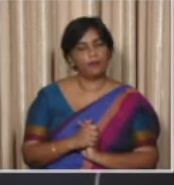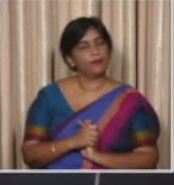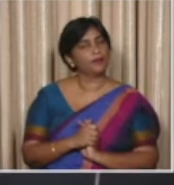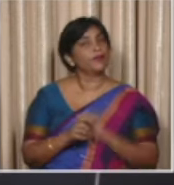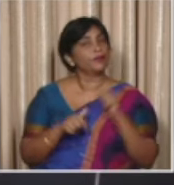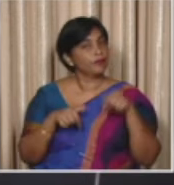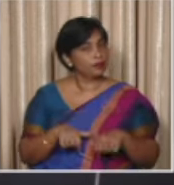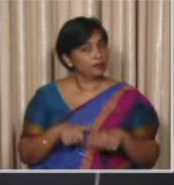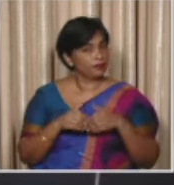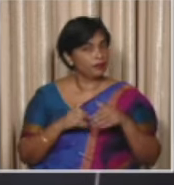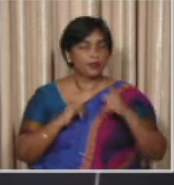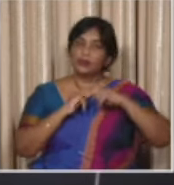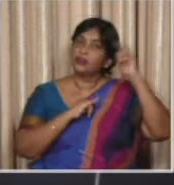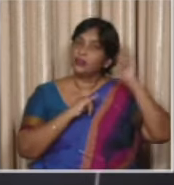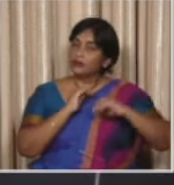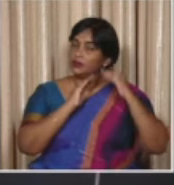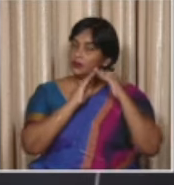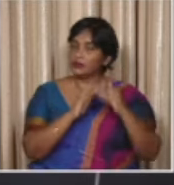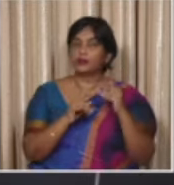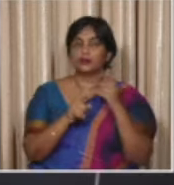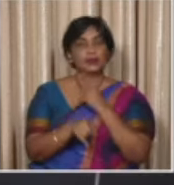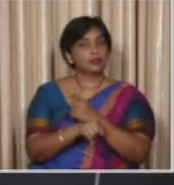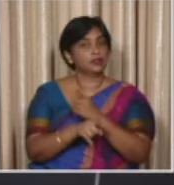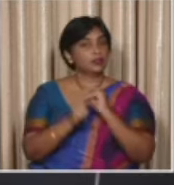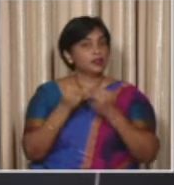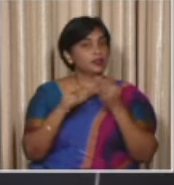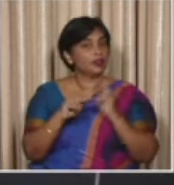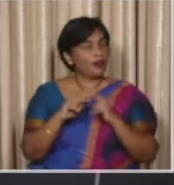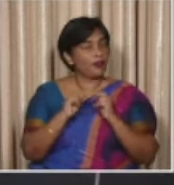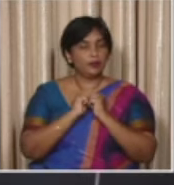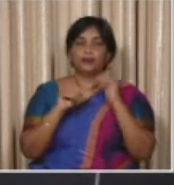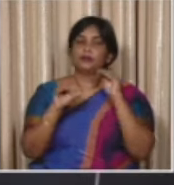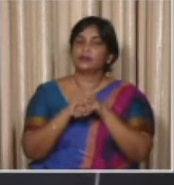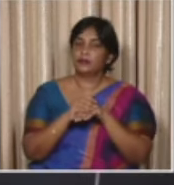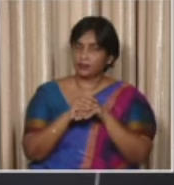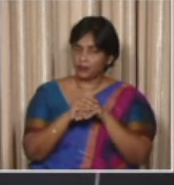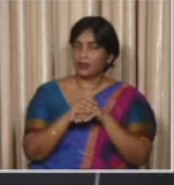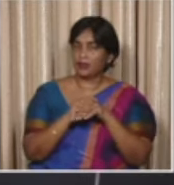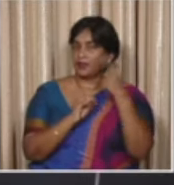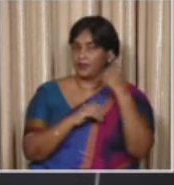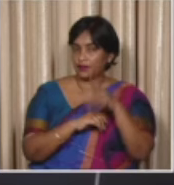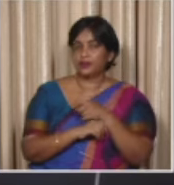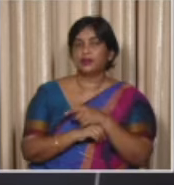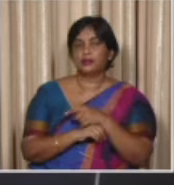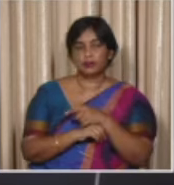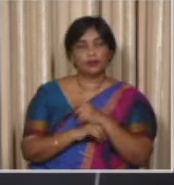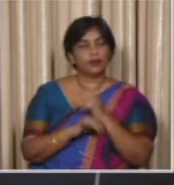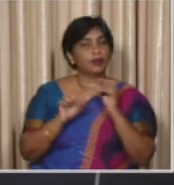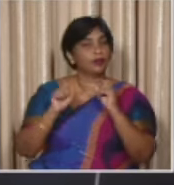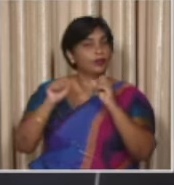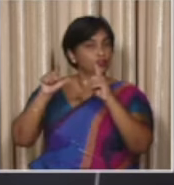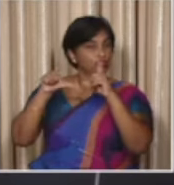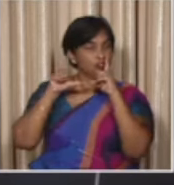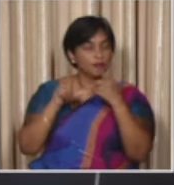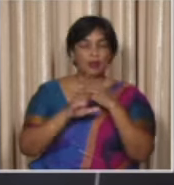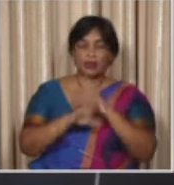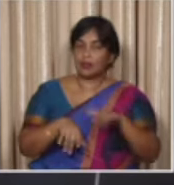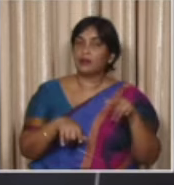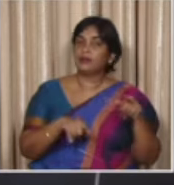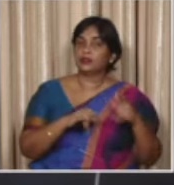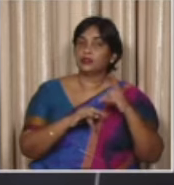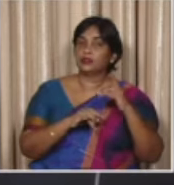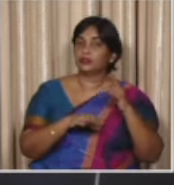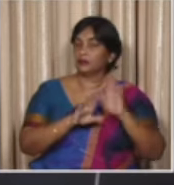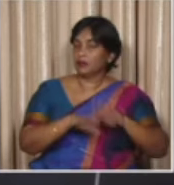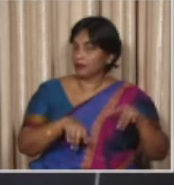දැනට විශ්වවිද්‍යාල අධ්‍යයන කාර්ය මණ්ඩල සේවයේ නියුක්තව සිටින නිසා ඔන්ලයින් ක්‍රමයට දරුවන්